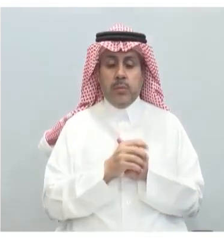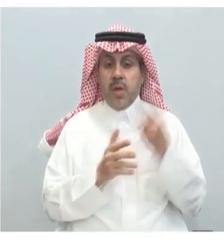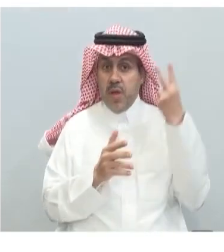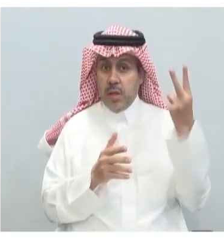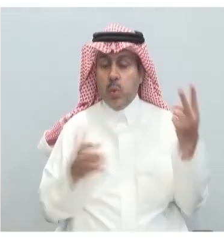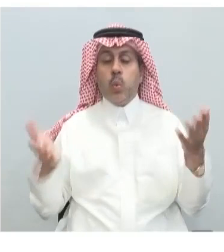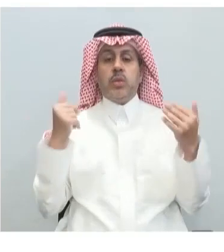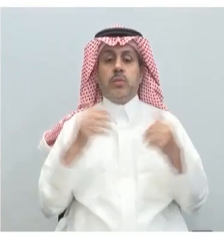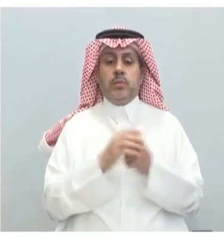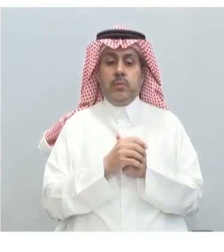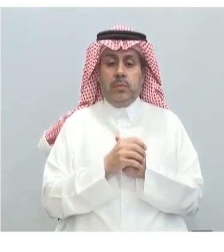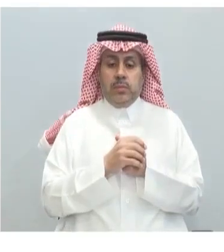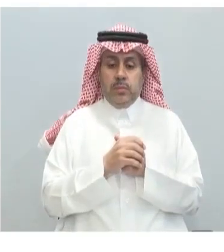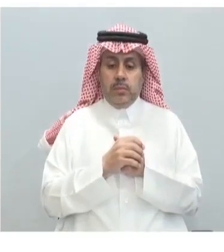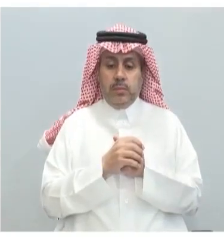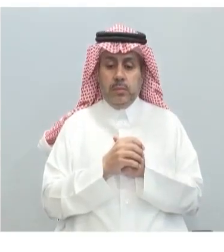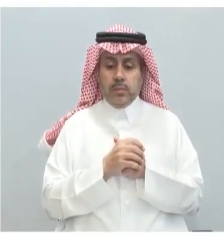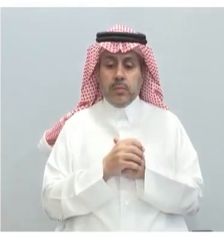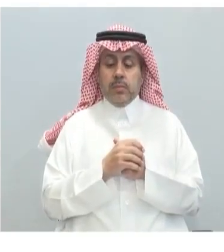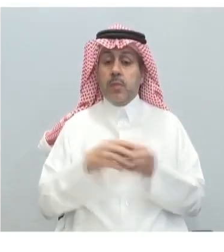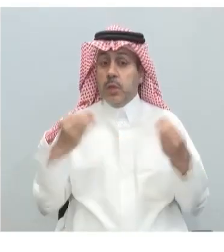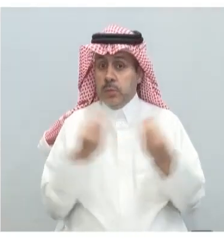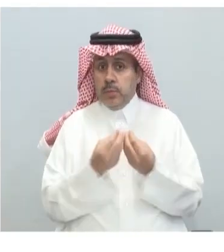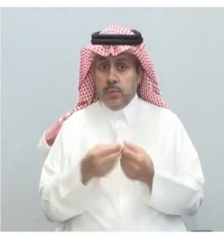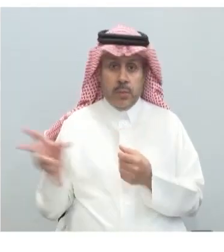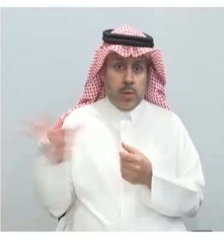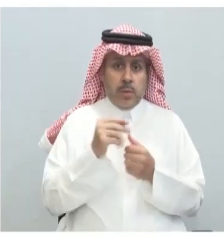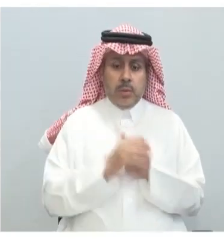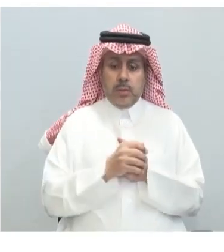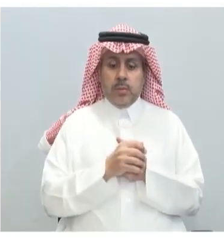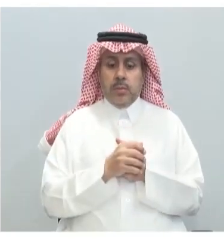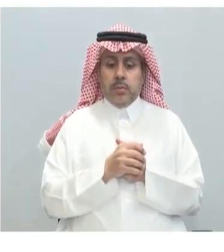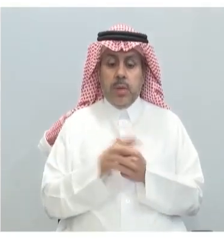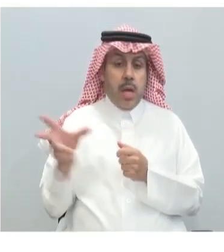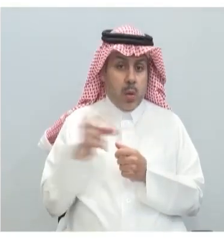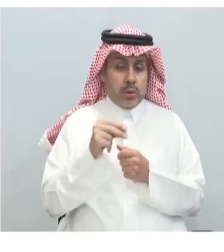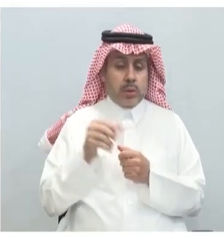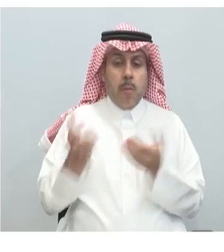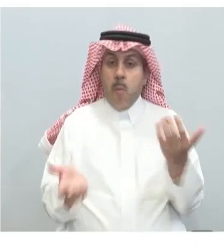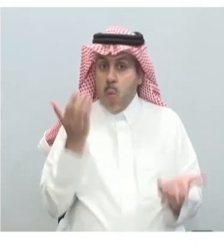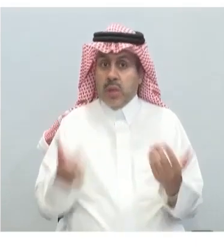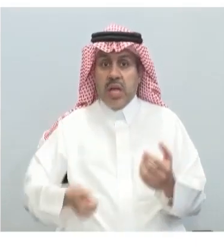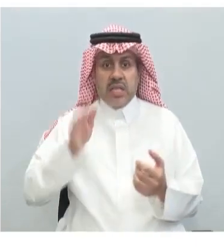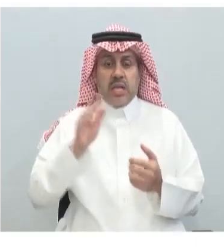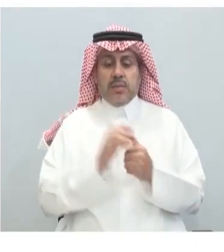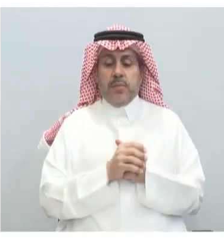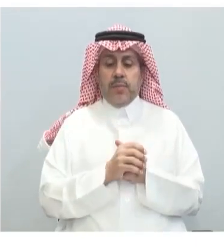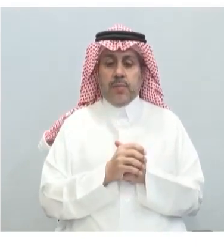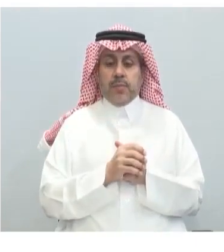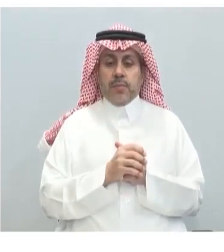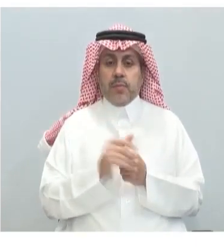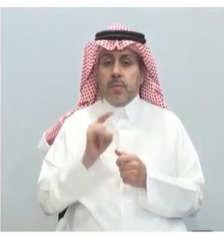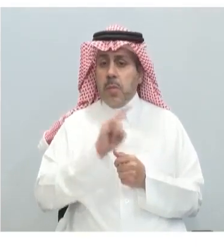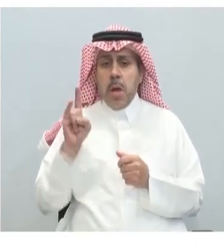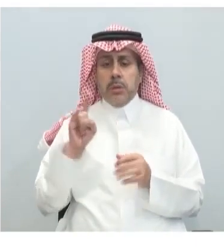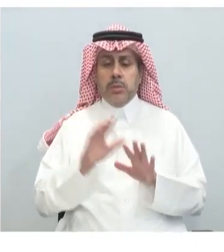النيتروجين اذا هنا من ضمن النواتج اذا من ضمن النواتج والمعادله الاساسيه من ضمن النواتج اذا لا غبار